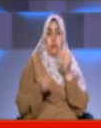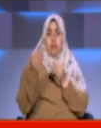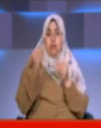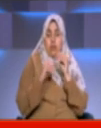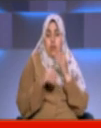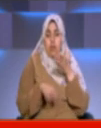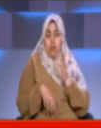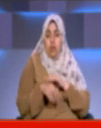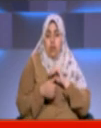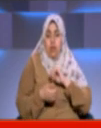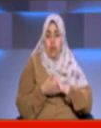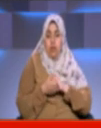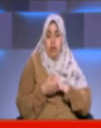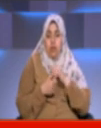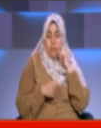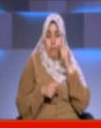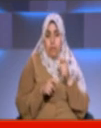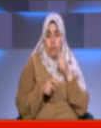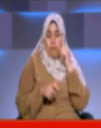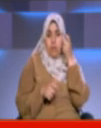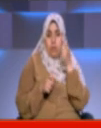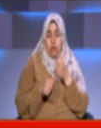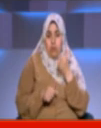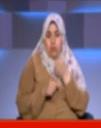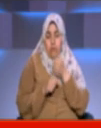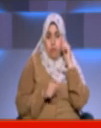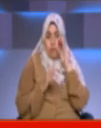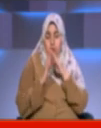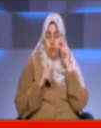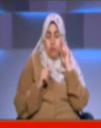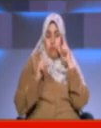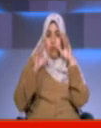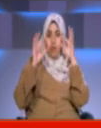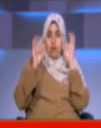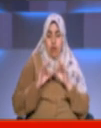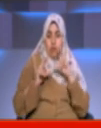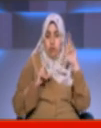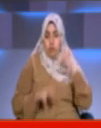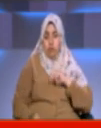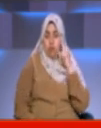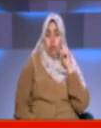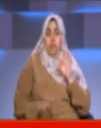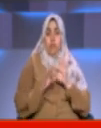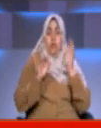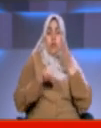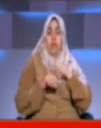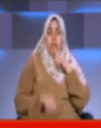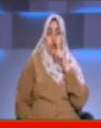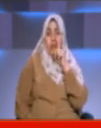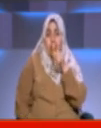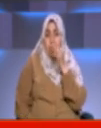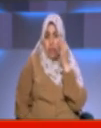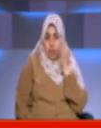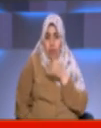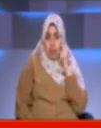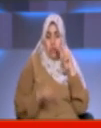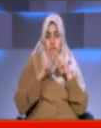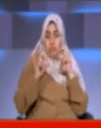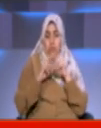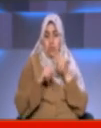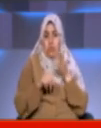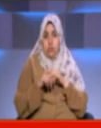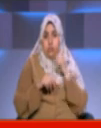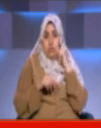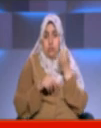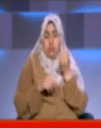بالية، المواطن المصري واعي وكشفها، وبنقول لهم يعني لابد أن تبحثوا عن